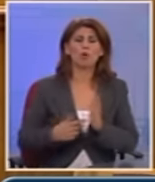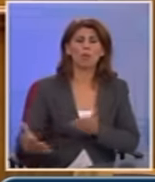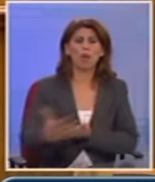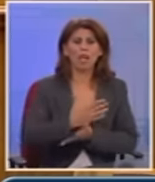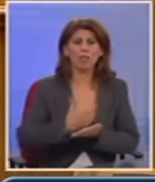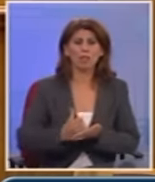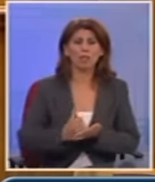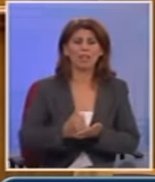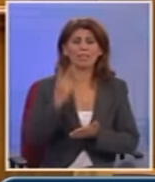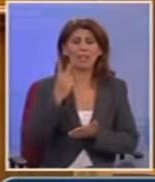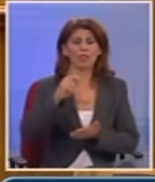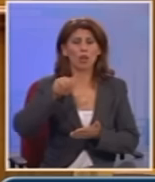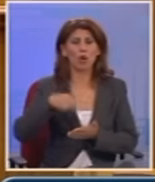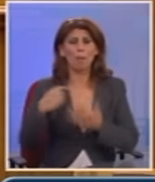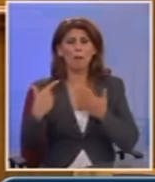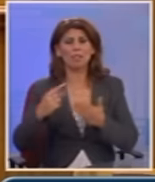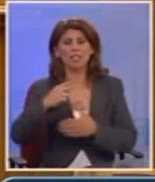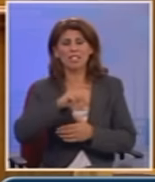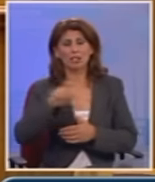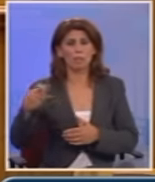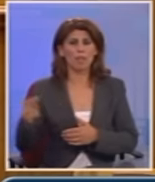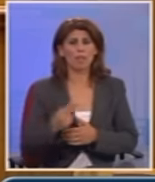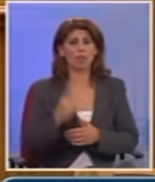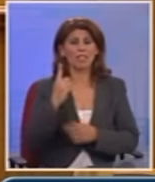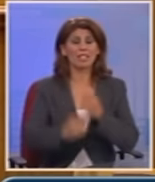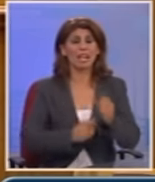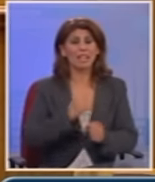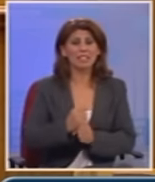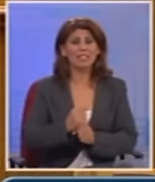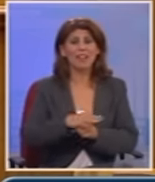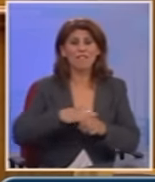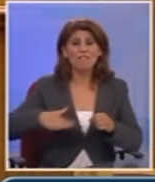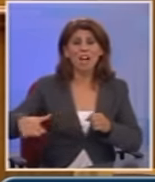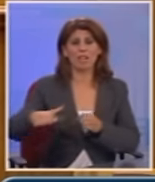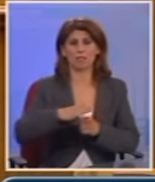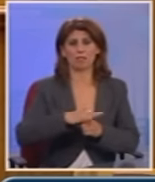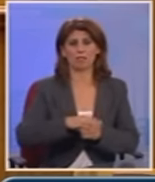εσόδων κατά 2,7 δις ευρώ σε ετήσια βάση.